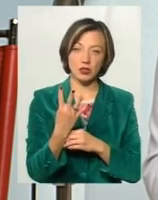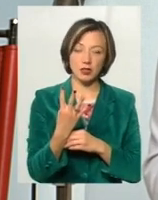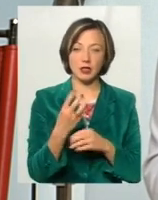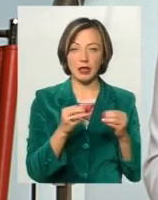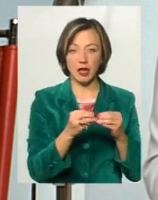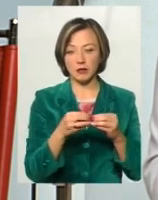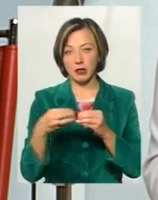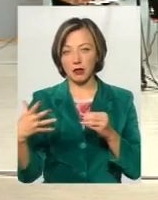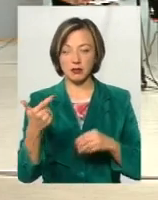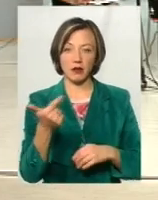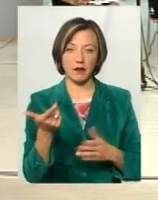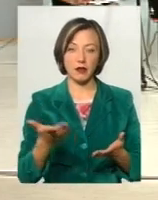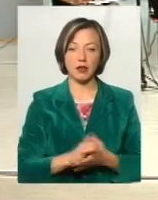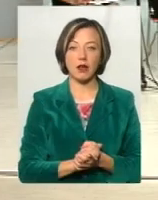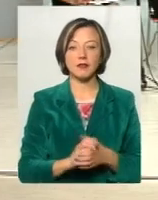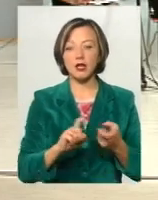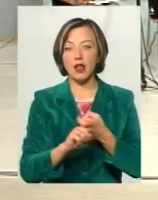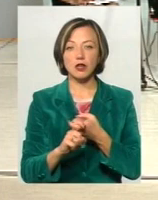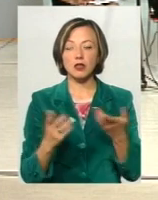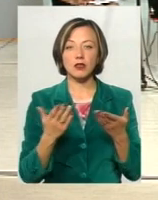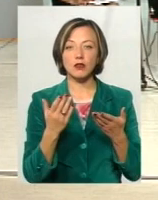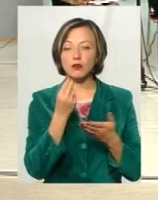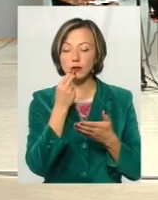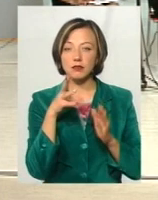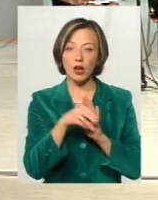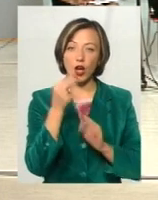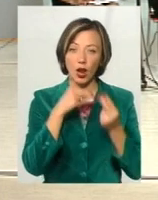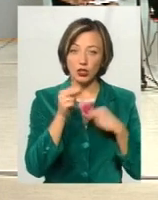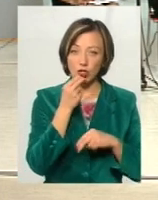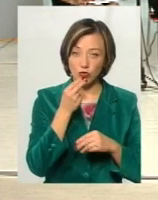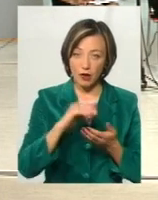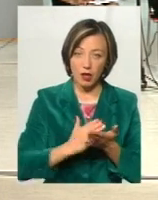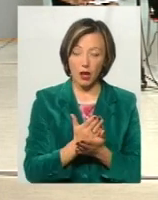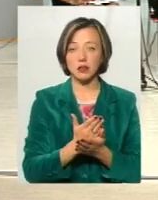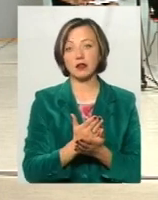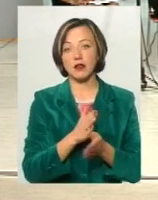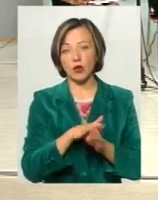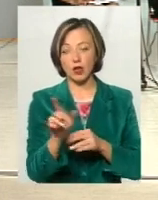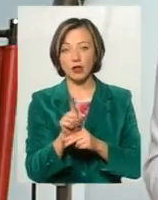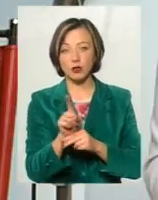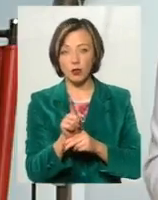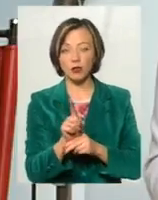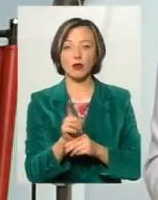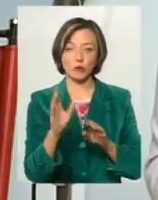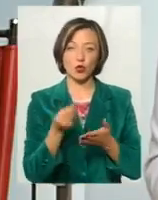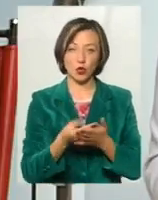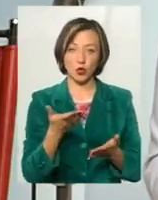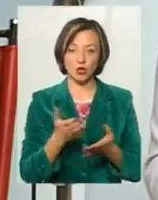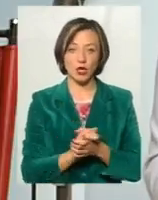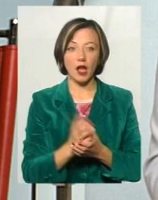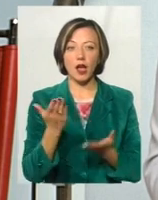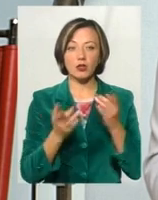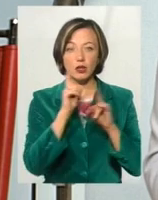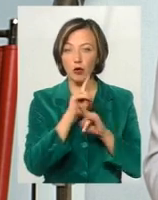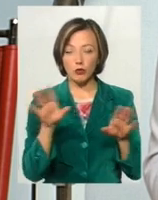від 10 до 15 гривень. В залежності від того, якщо буде краще якість харчування, виконання норм харчування, воно й буде й дорожче. Якщо